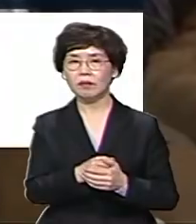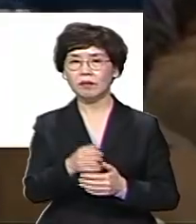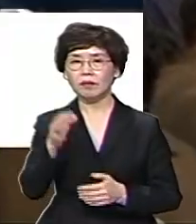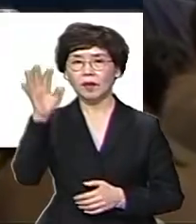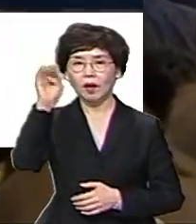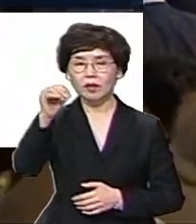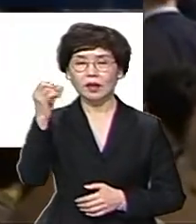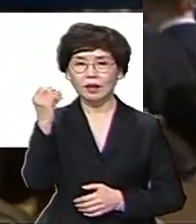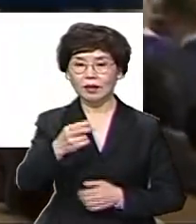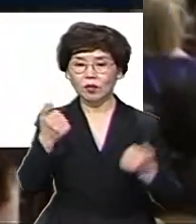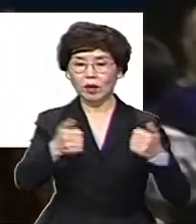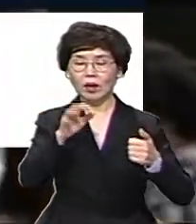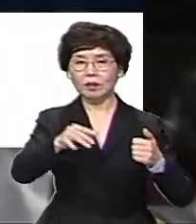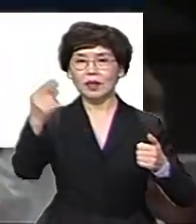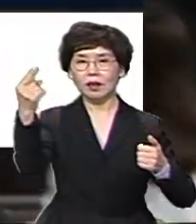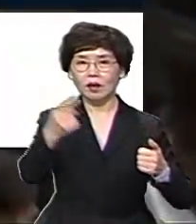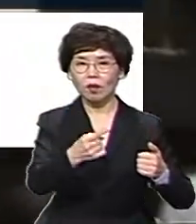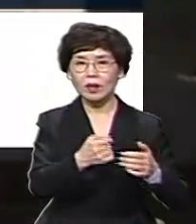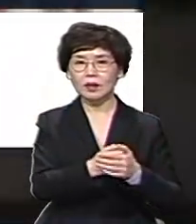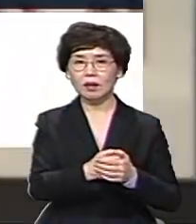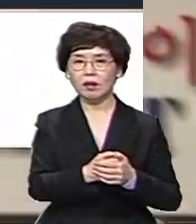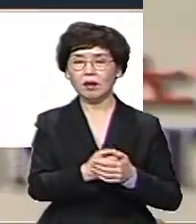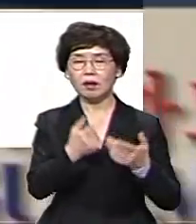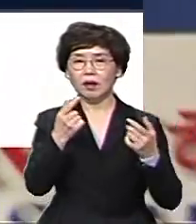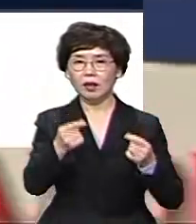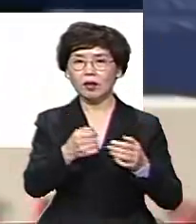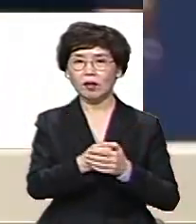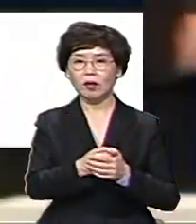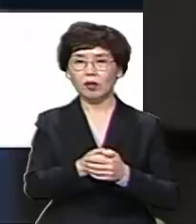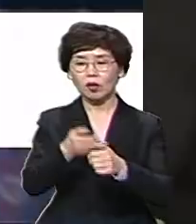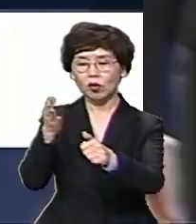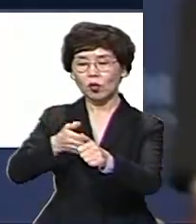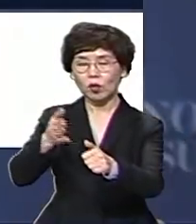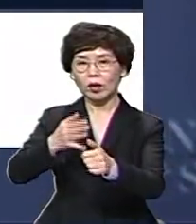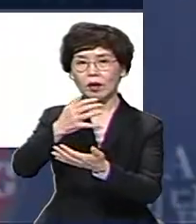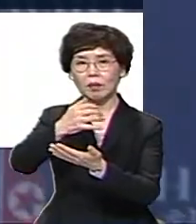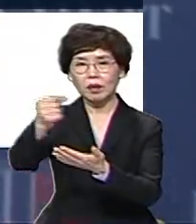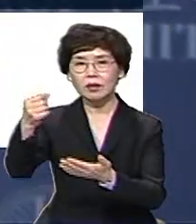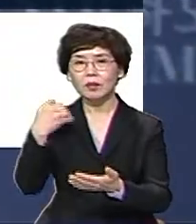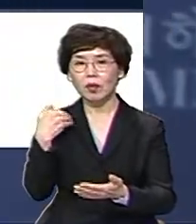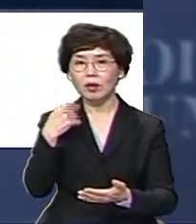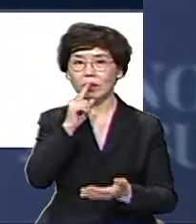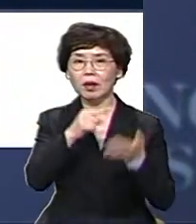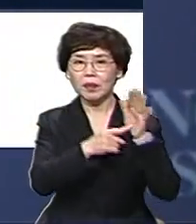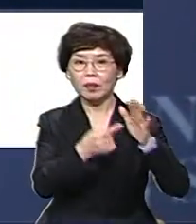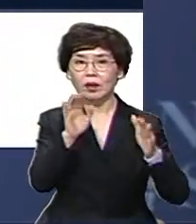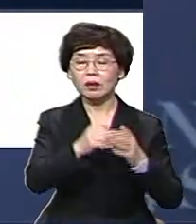한국의 정한 김입니다. 김정원입니다. 채널 A, 동아일보 채널 A에서 왔습니다.